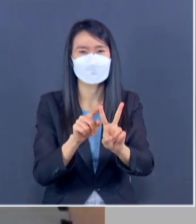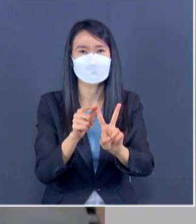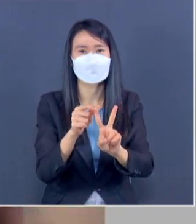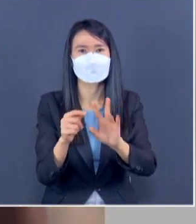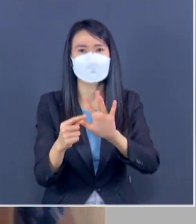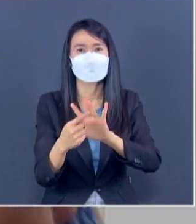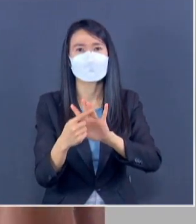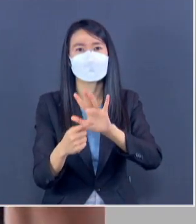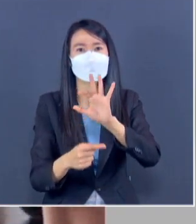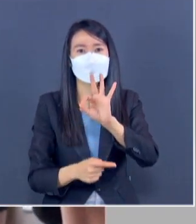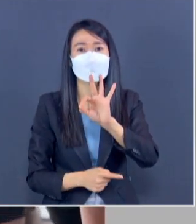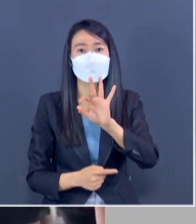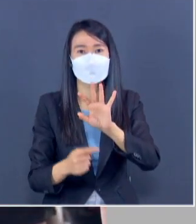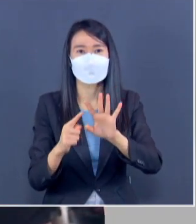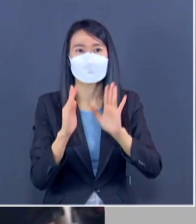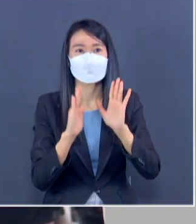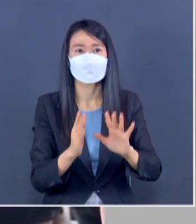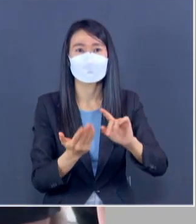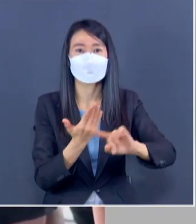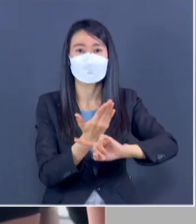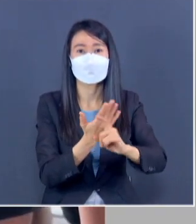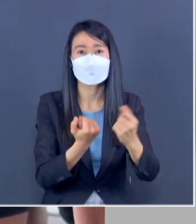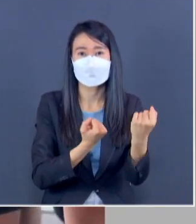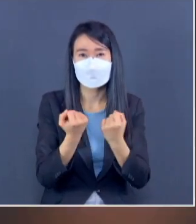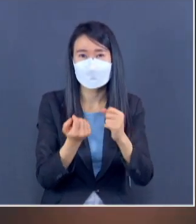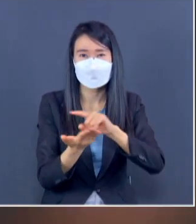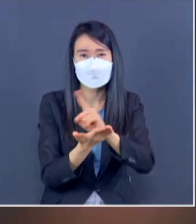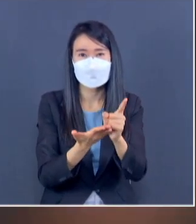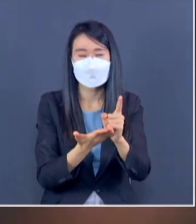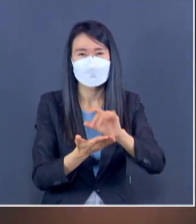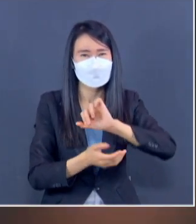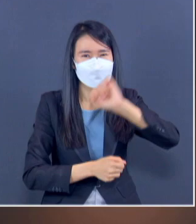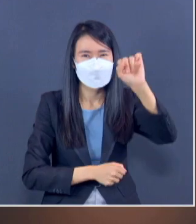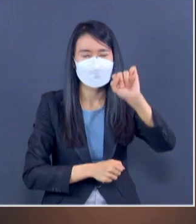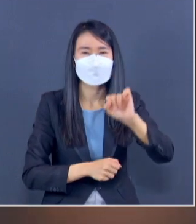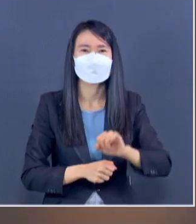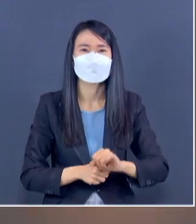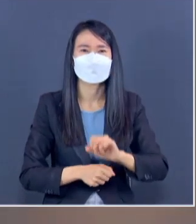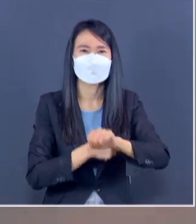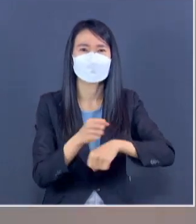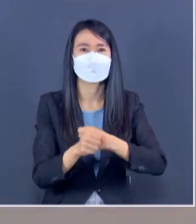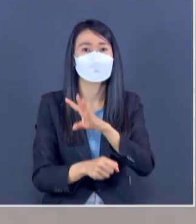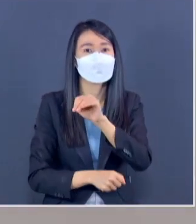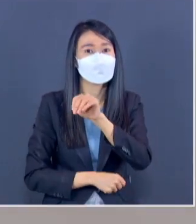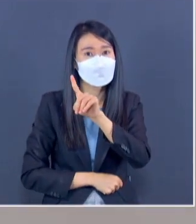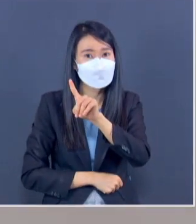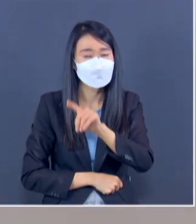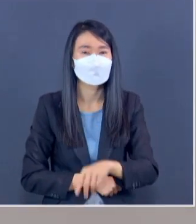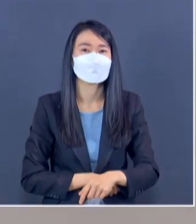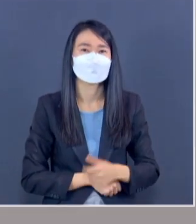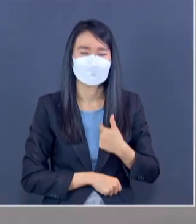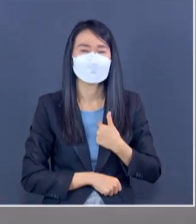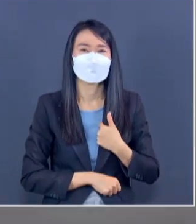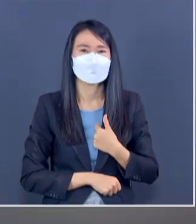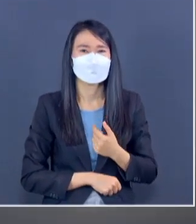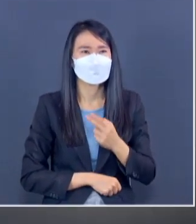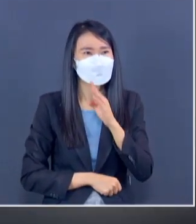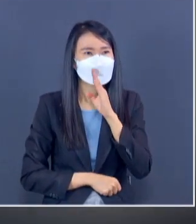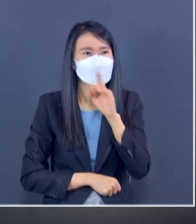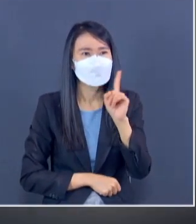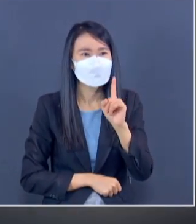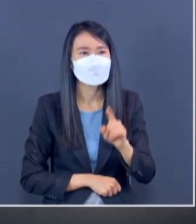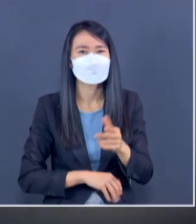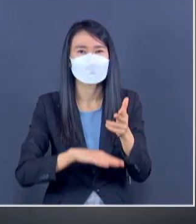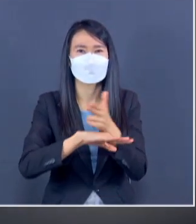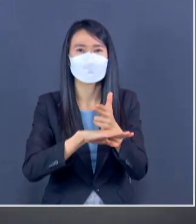ร์นันโดนักแข่งรถชาวสเปนเจ้าของแชมป์โลก2สมัยวัย41ปีค่ะถูกจับตามองเพราะเจ้าตัวมีการลง